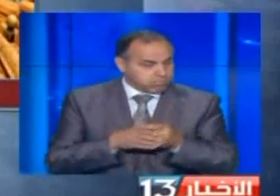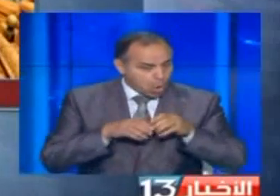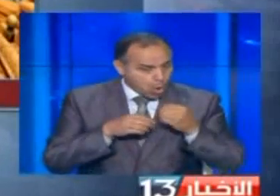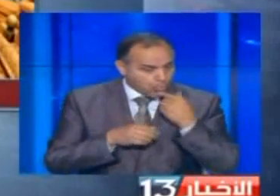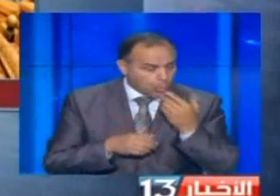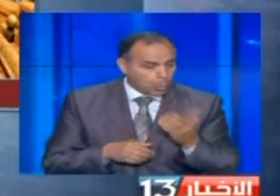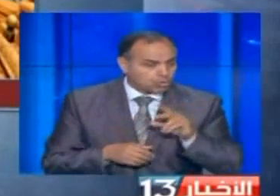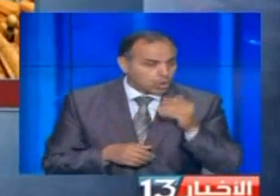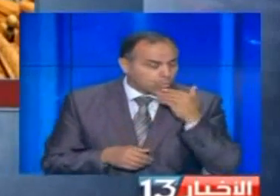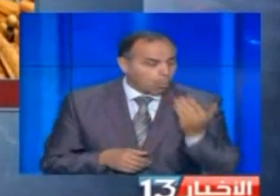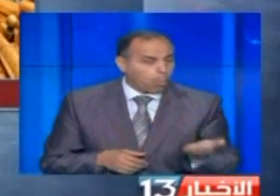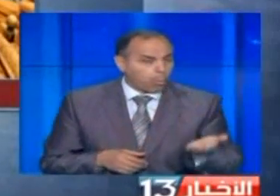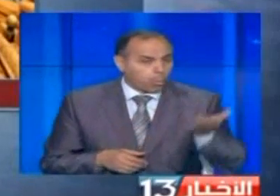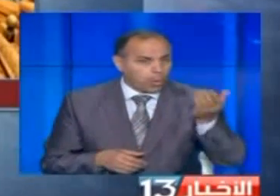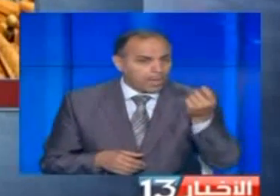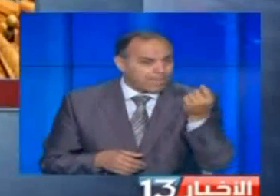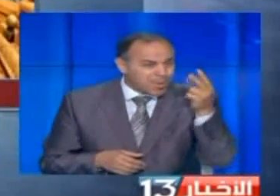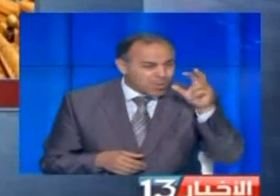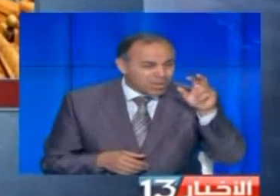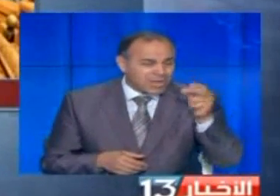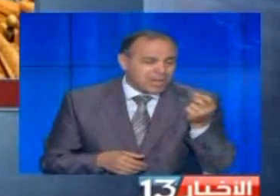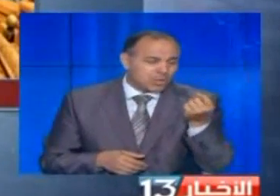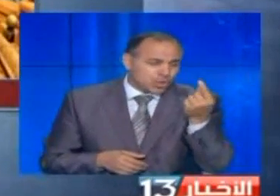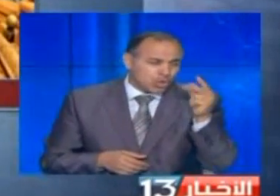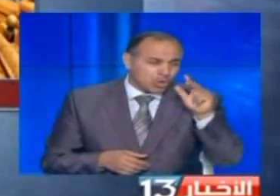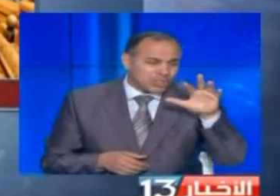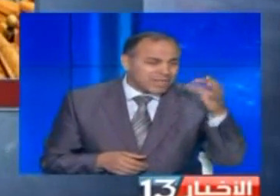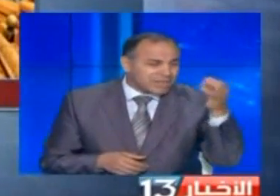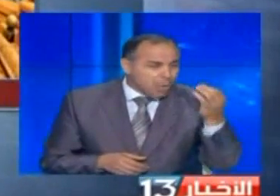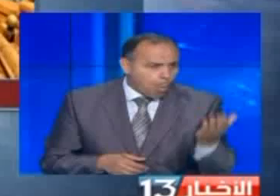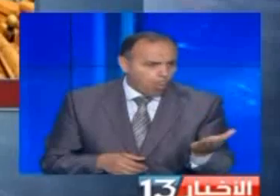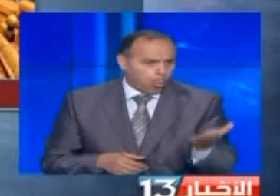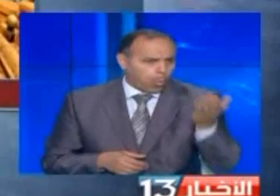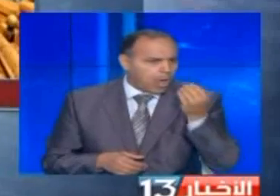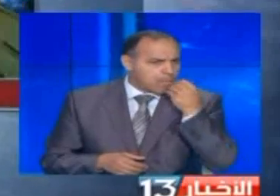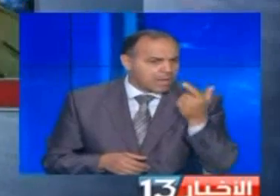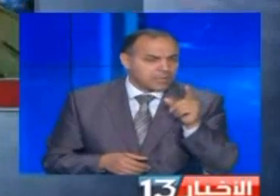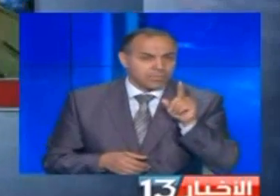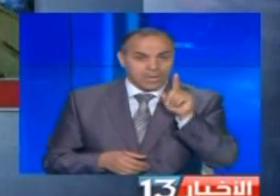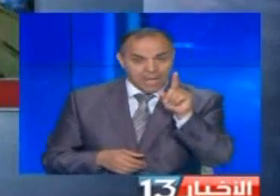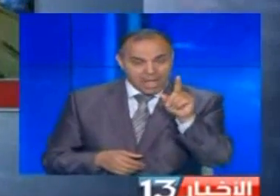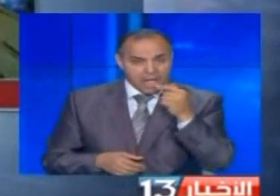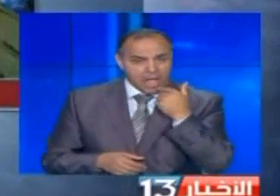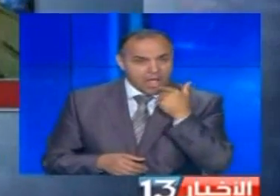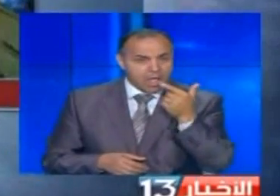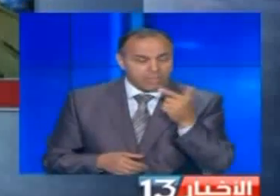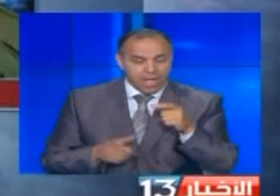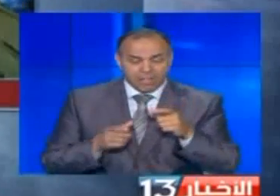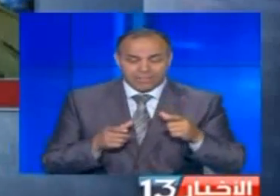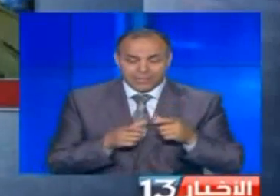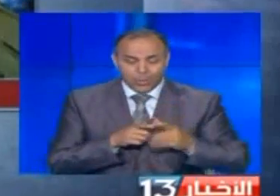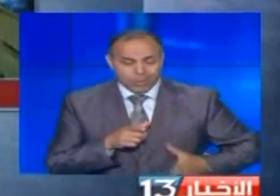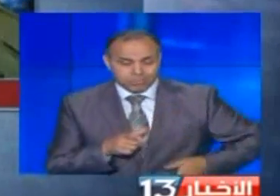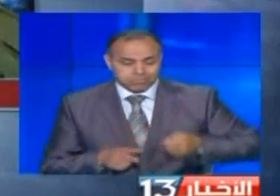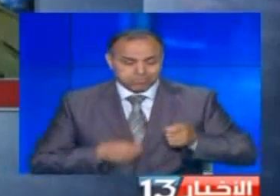يرتفع في شهر رمضان بأكثر من 135%، سيما الباجيت، حيث تتكبد الدولة جراء ما